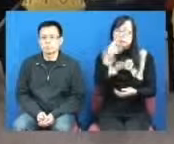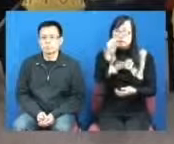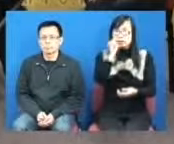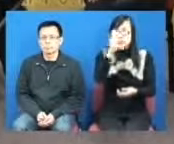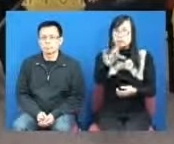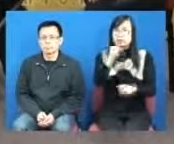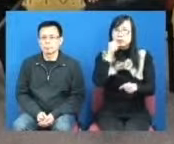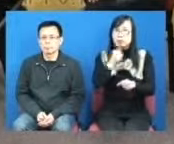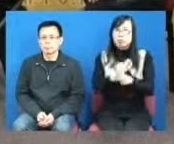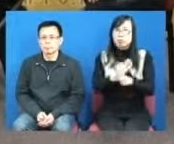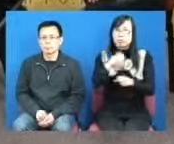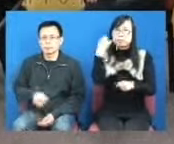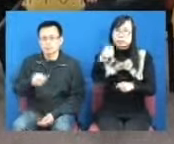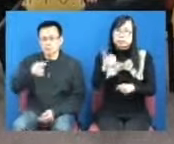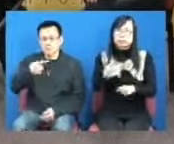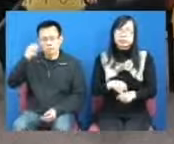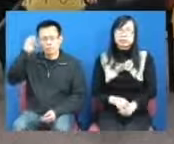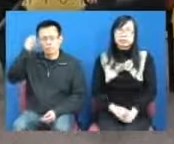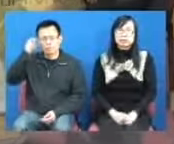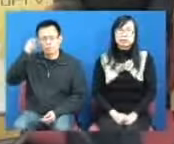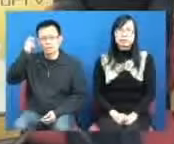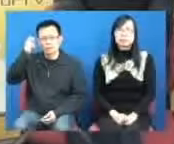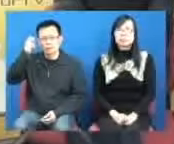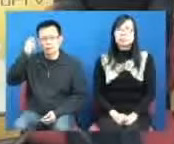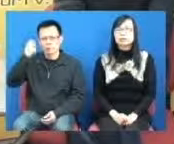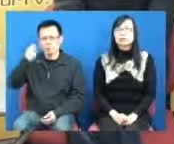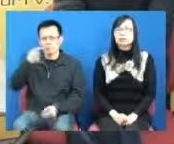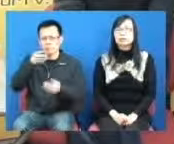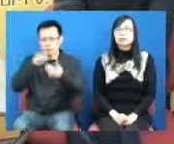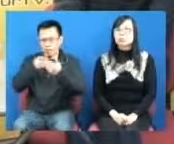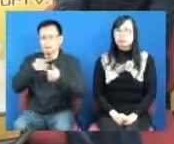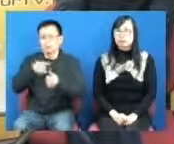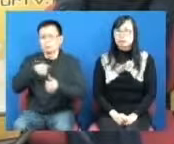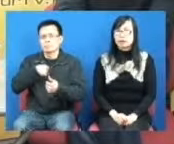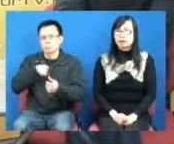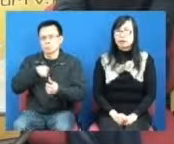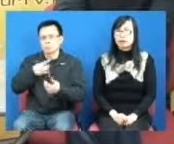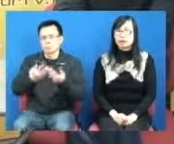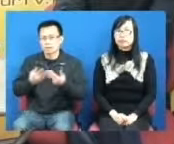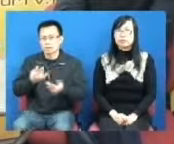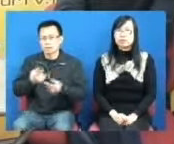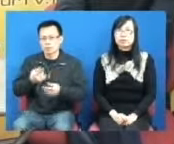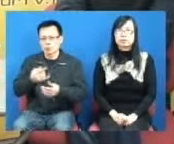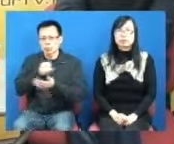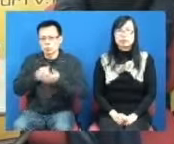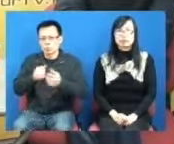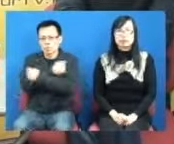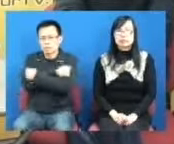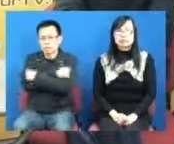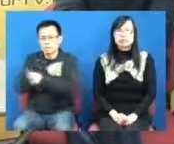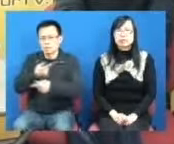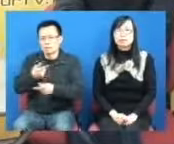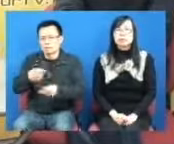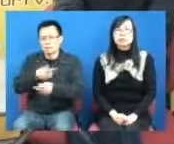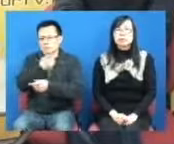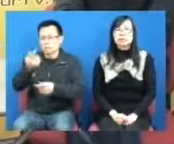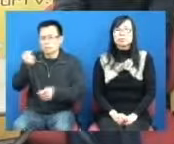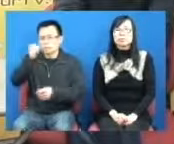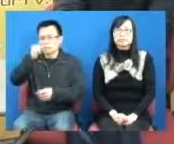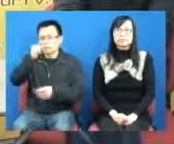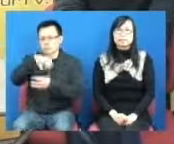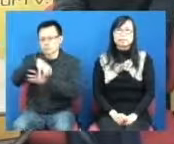不到我想是對我或者對對保障聯繫來說比較失望是